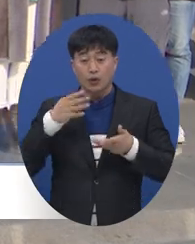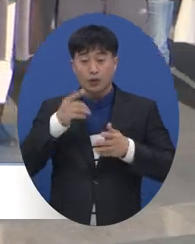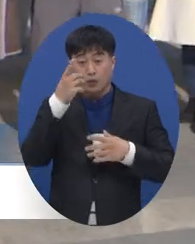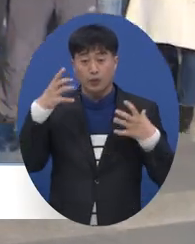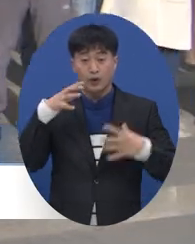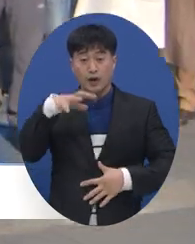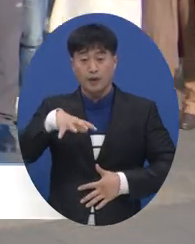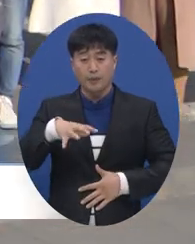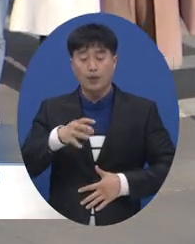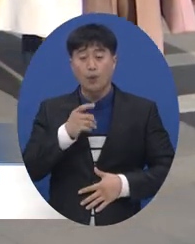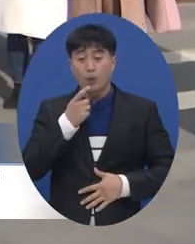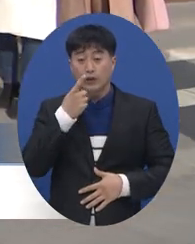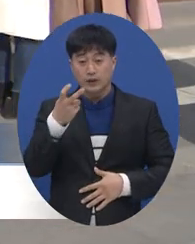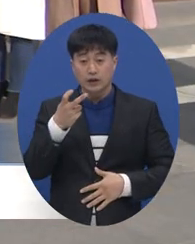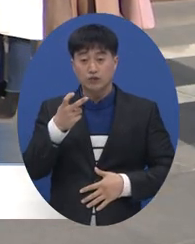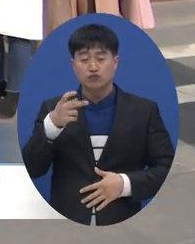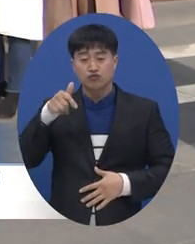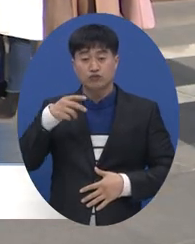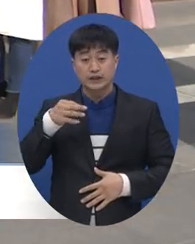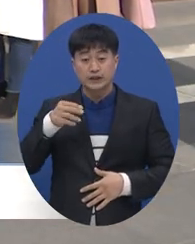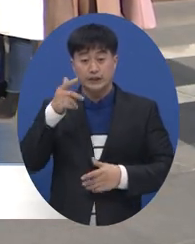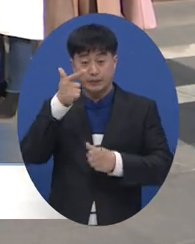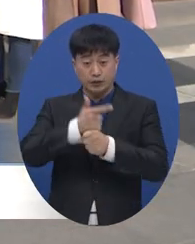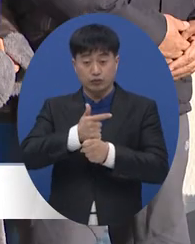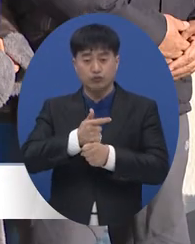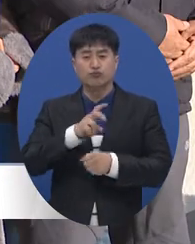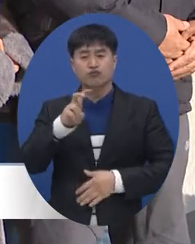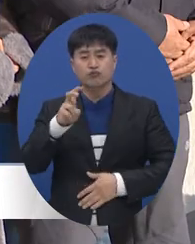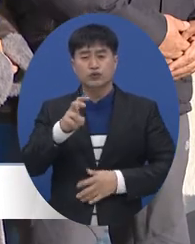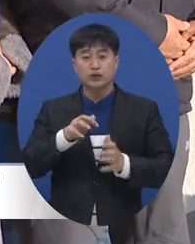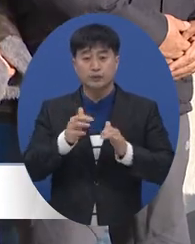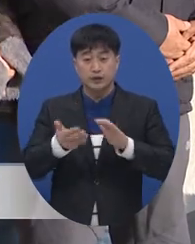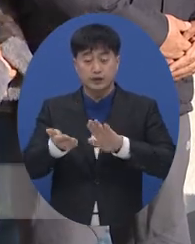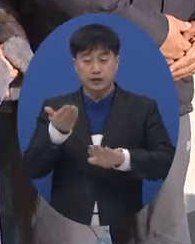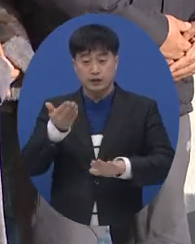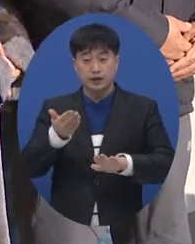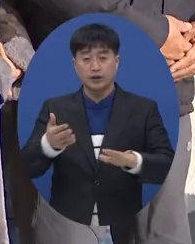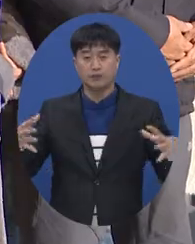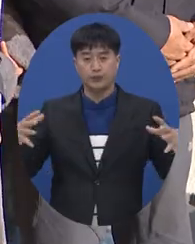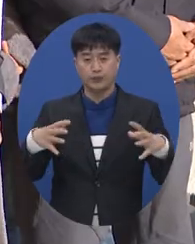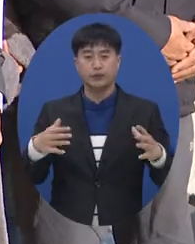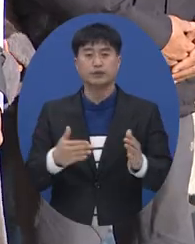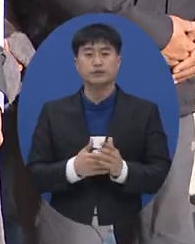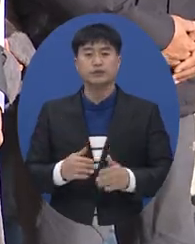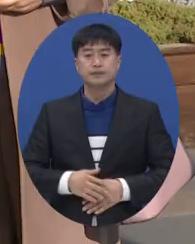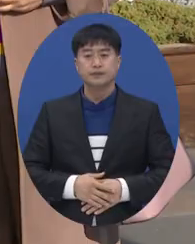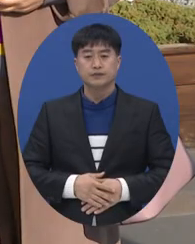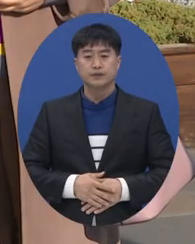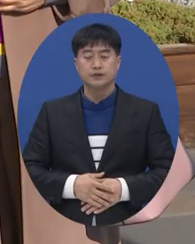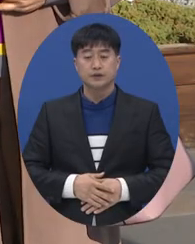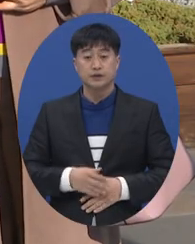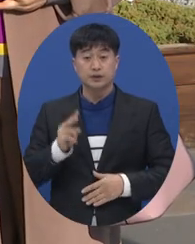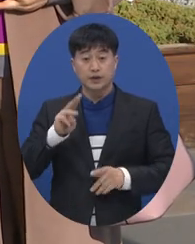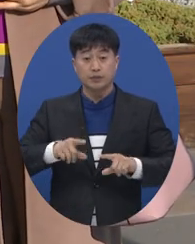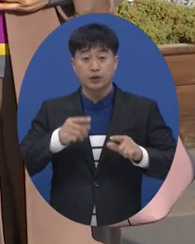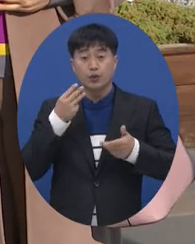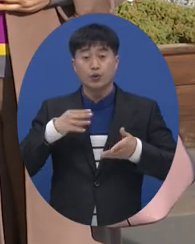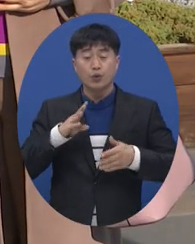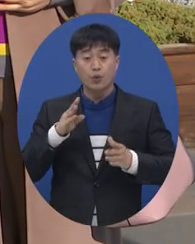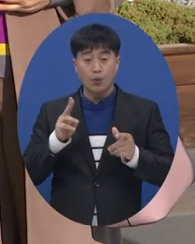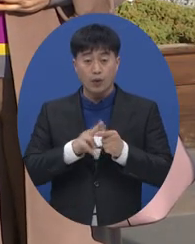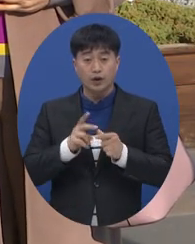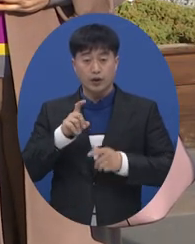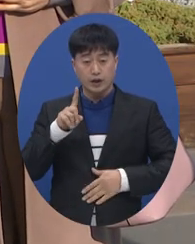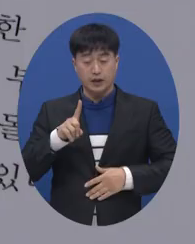경기도청 앞에 오산과 구리, 남양주 등 20명이 넘는 소상공인과 시장 상인들이 모였습니다. 지난 3일 경기도와 11개